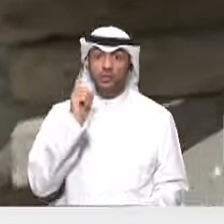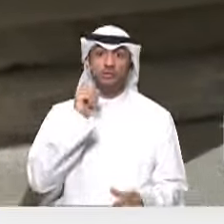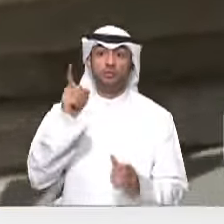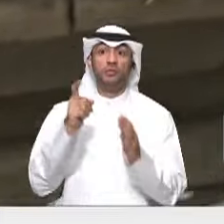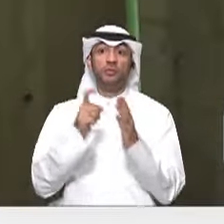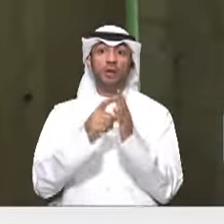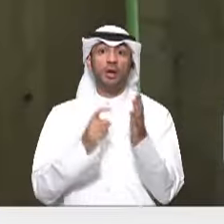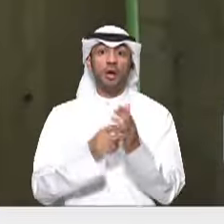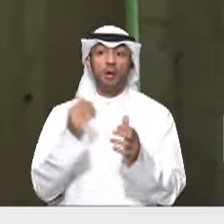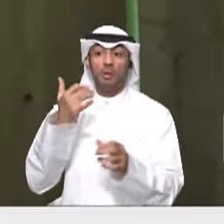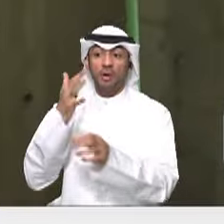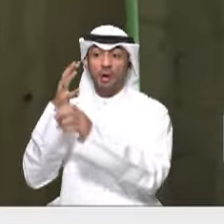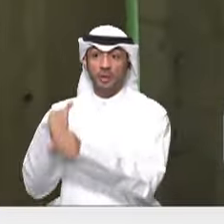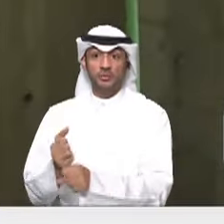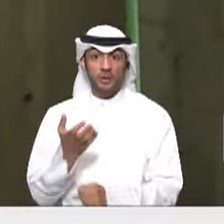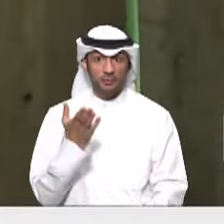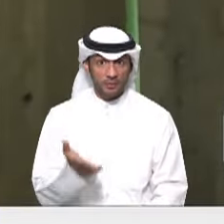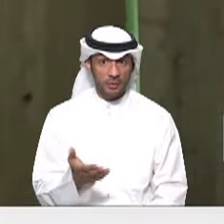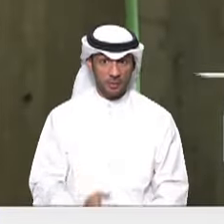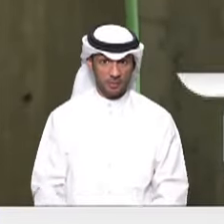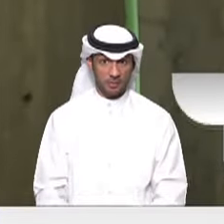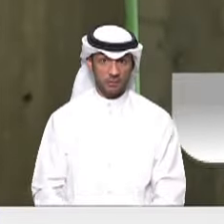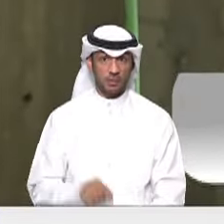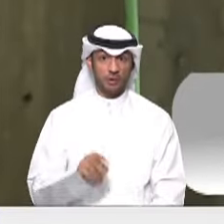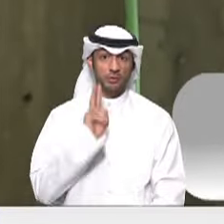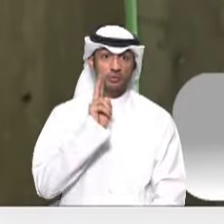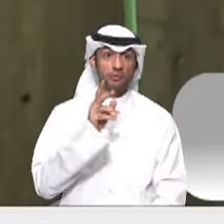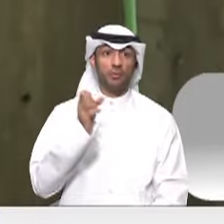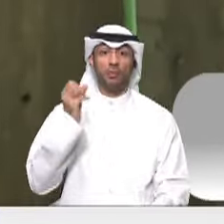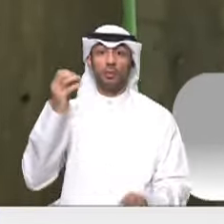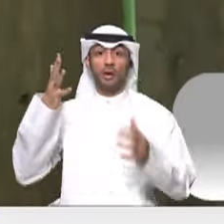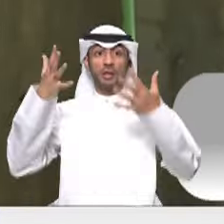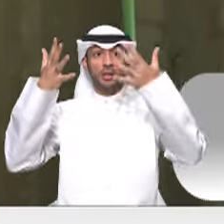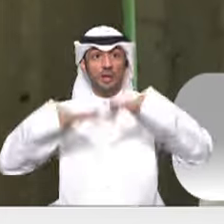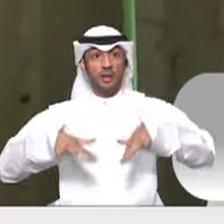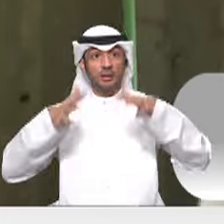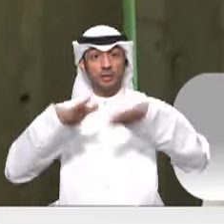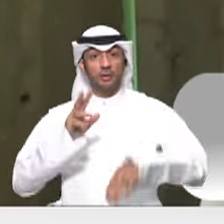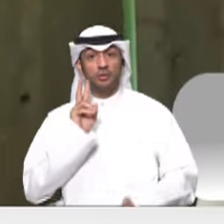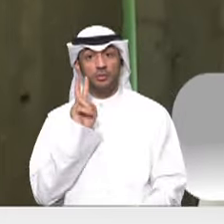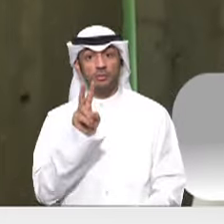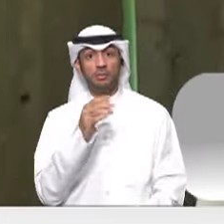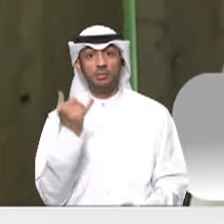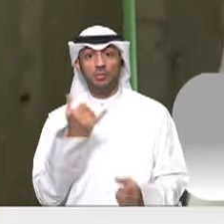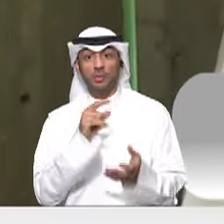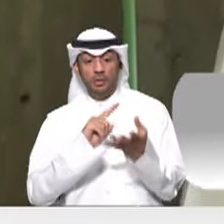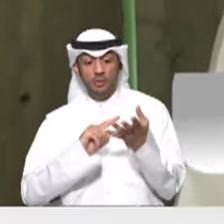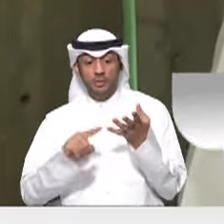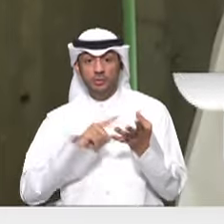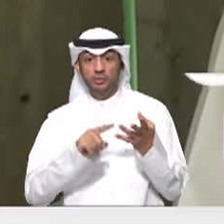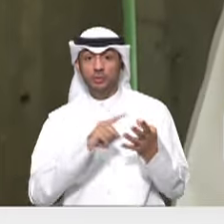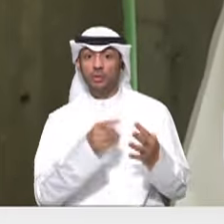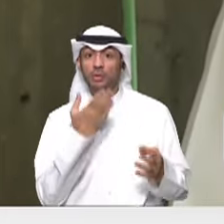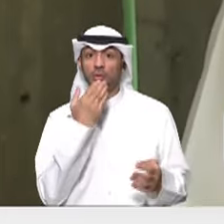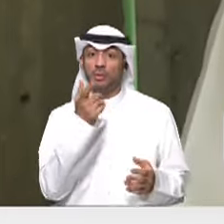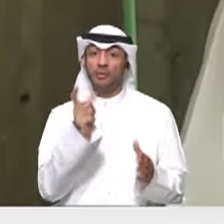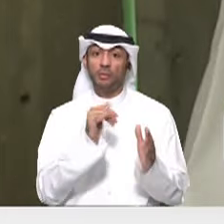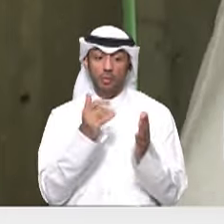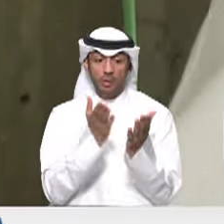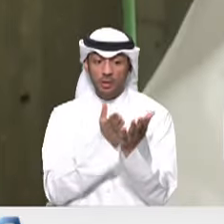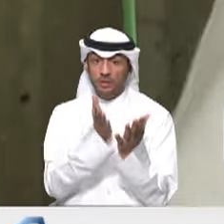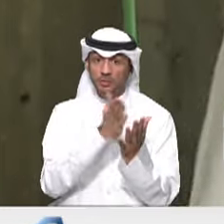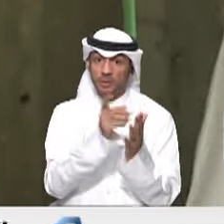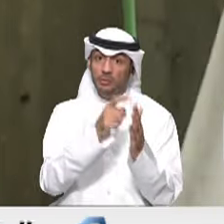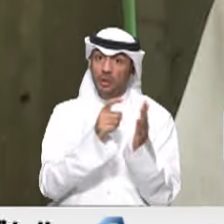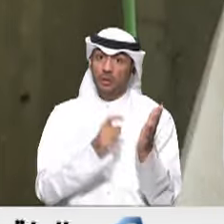السلامه كثير من عمليات الهدم تواجه عدم التزام نواجه عدم التزام في القوانين